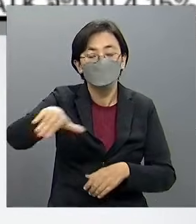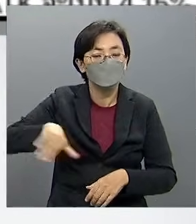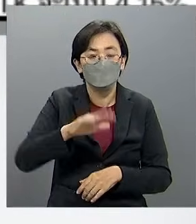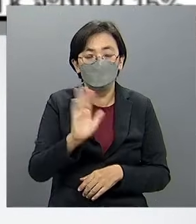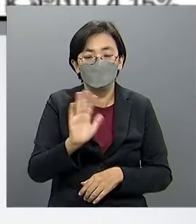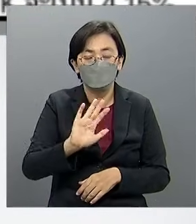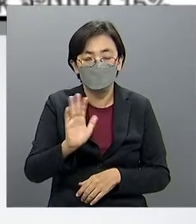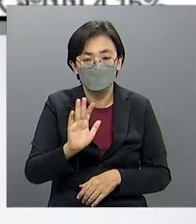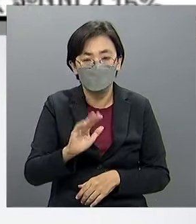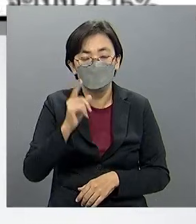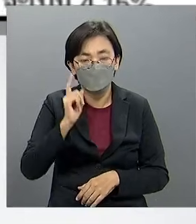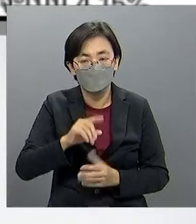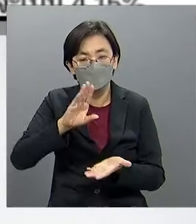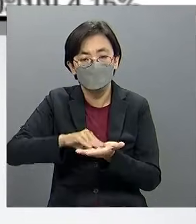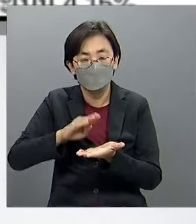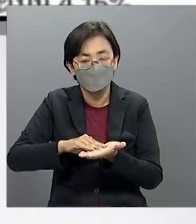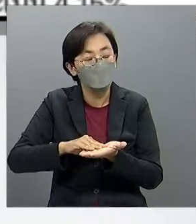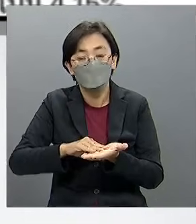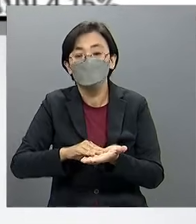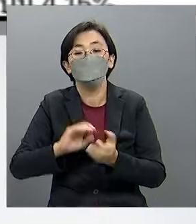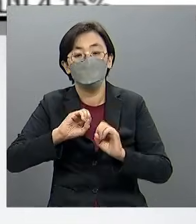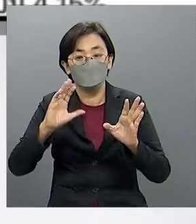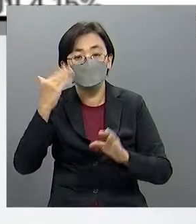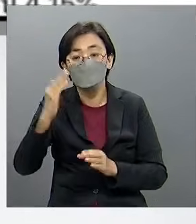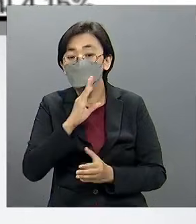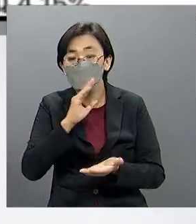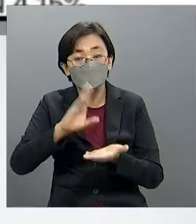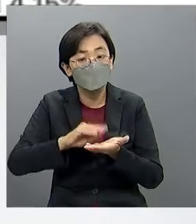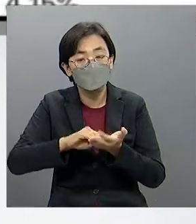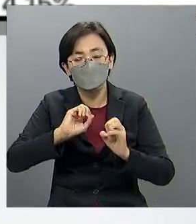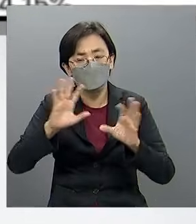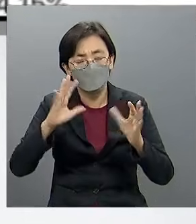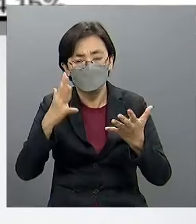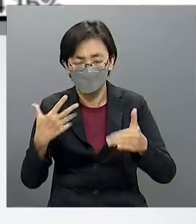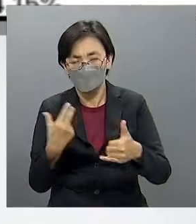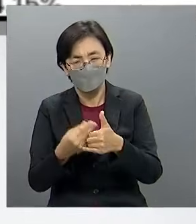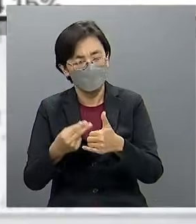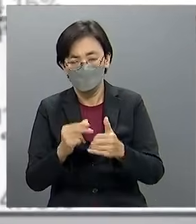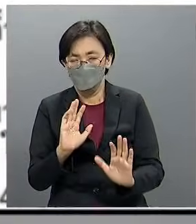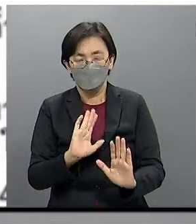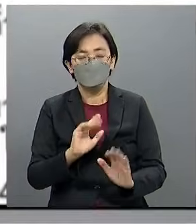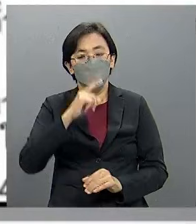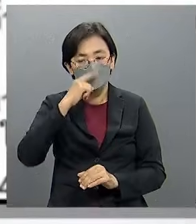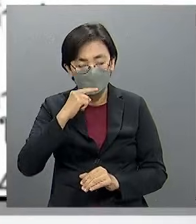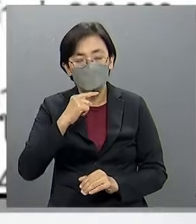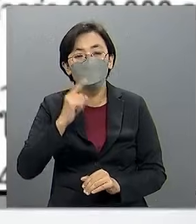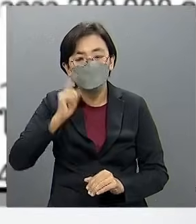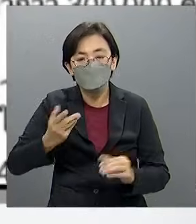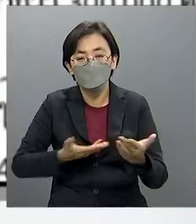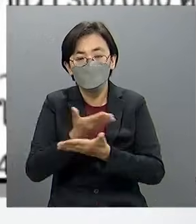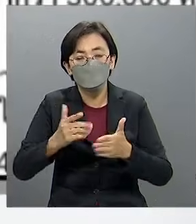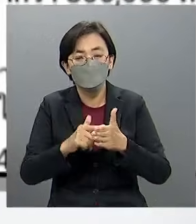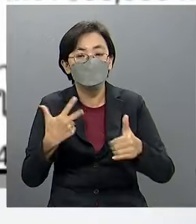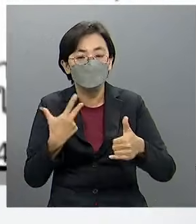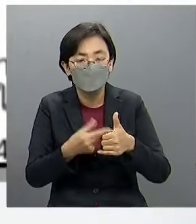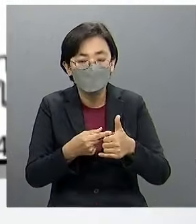ากข้อมูลที่ชัดเจนมากเพียงพอสำหรับไทยเรานั้นควรพิจารณาใช้วัคซีนกระแสหลักที่มีประสิทธิภาพปลอดภัย